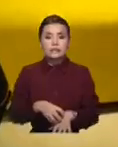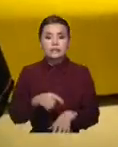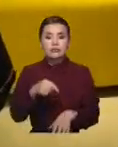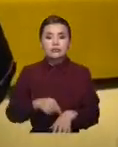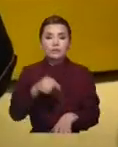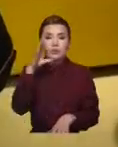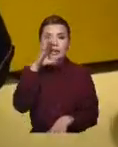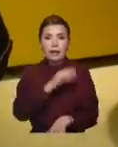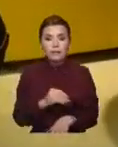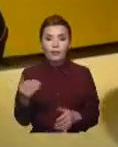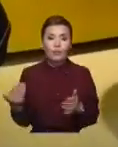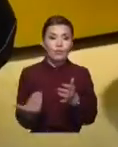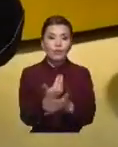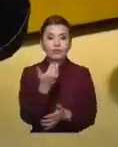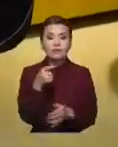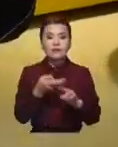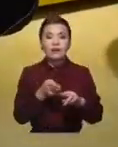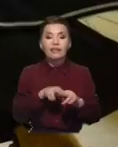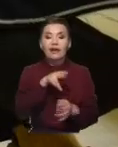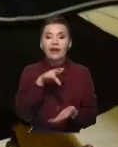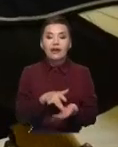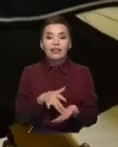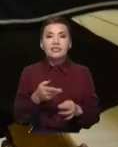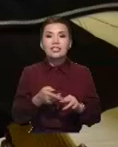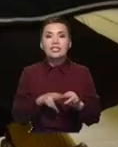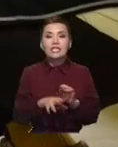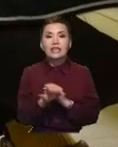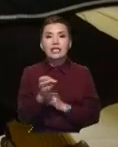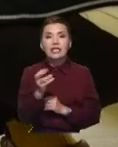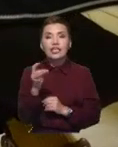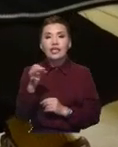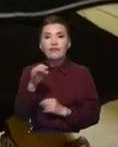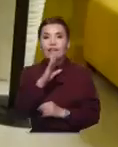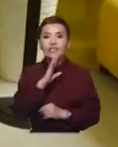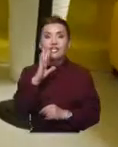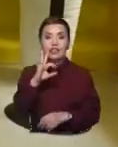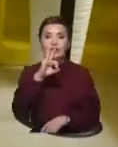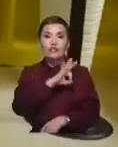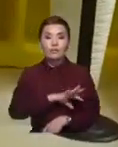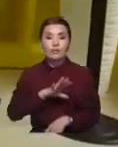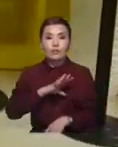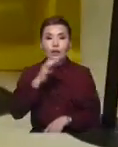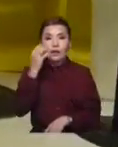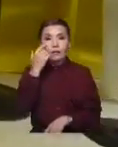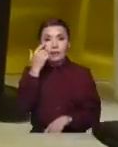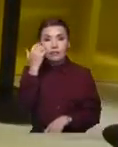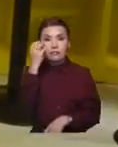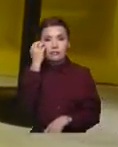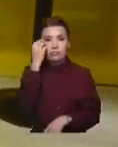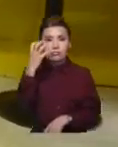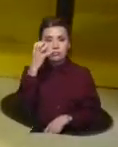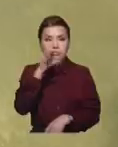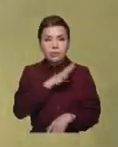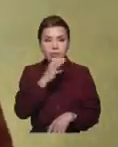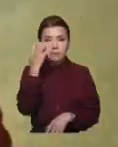Жаңа құрылғыны алғаш болып қала тұрғыны Ақжүніс Тайтереева қолданып көруде. Оның оң жақ көзінде ісік пайда болған, екінші